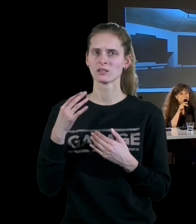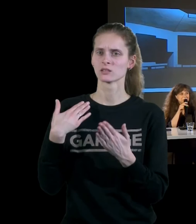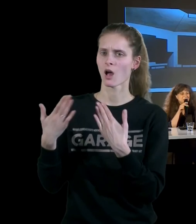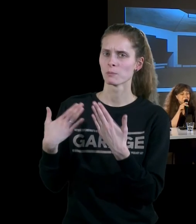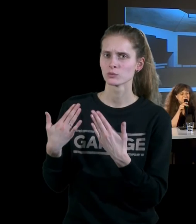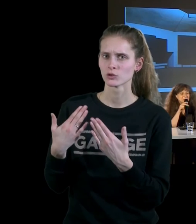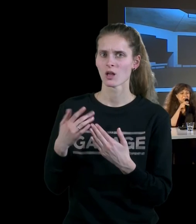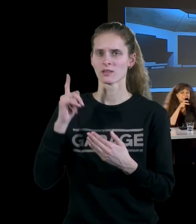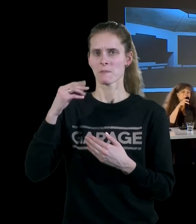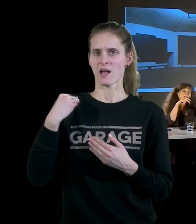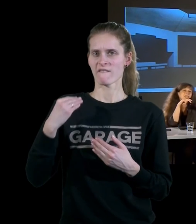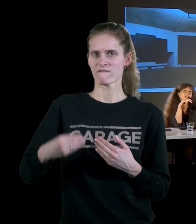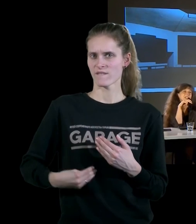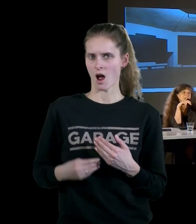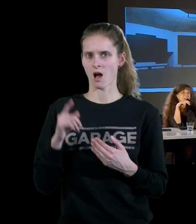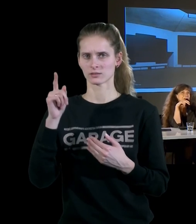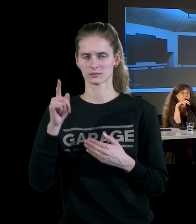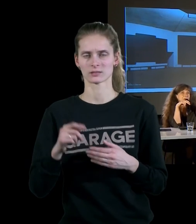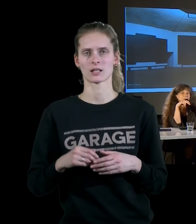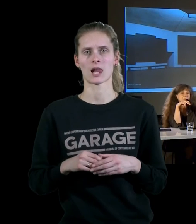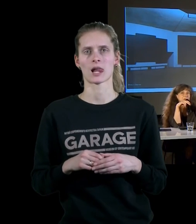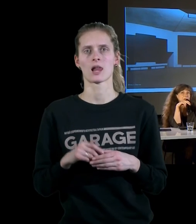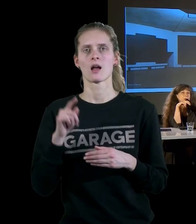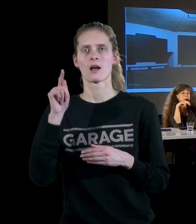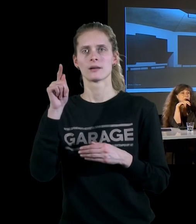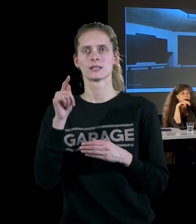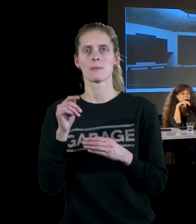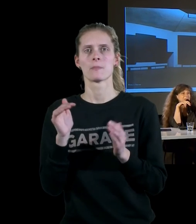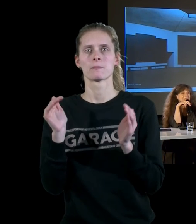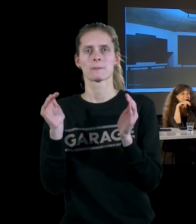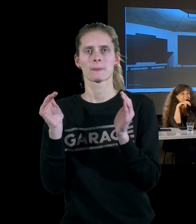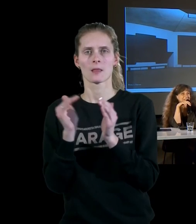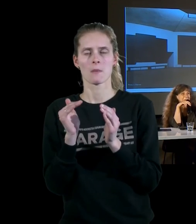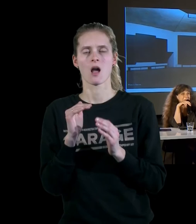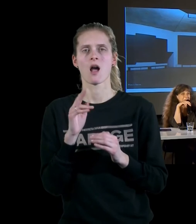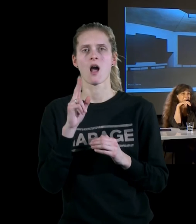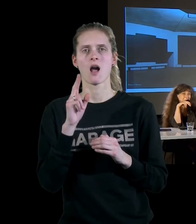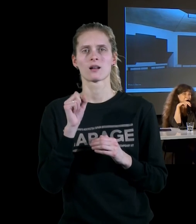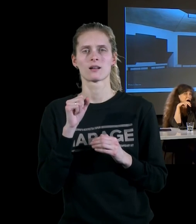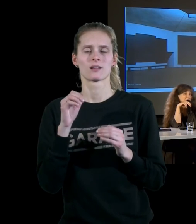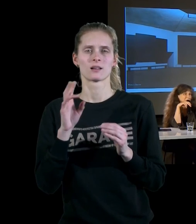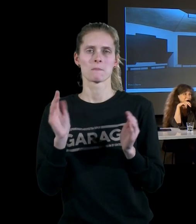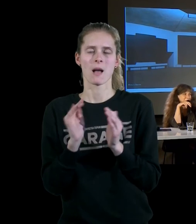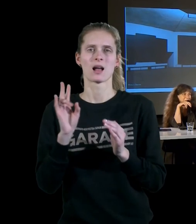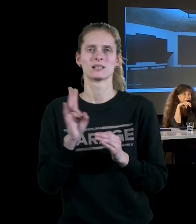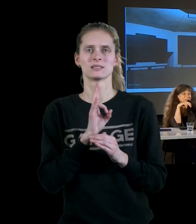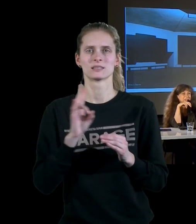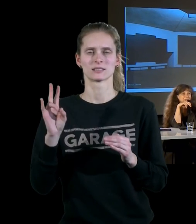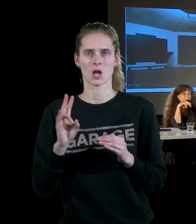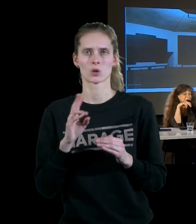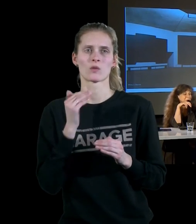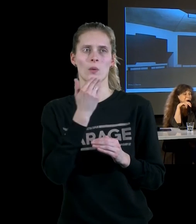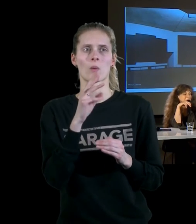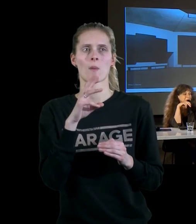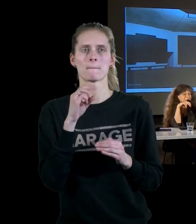таких капелл модернизма. Это часовня, капелла Чоток Матисса, который тоже никогда, в общем,